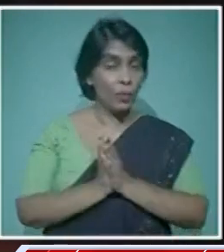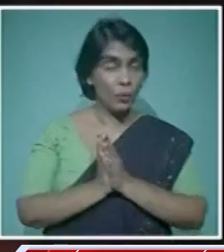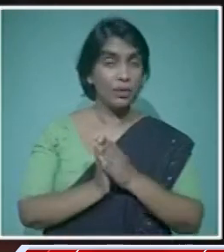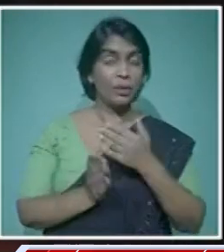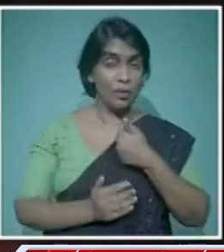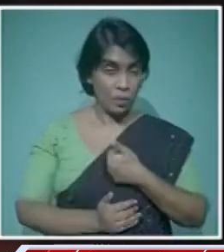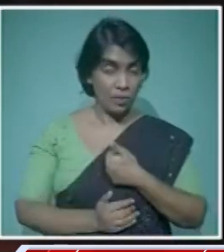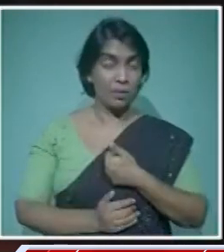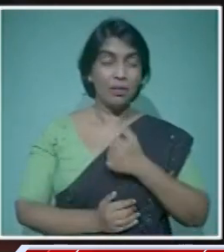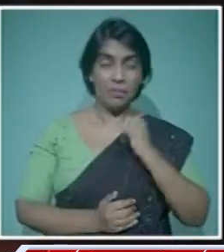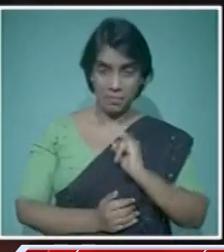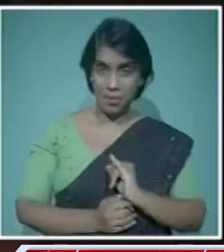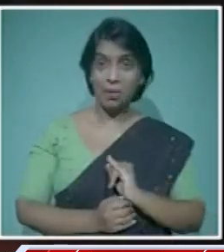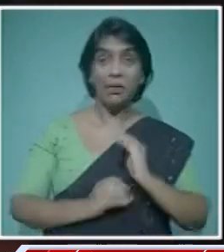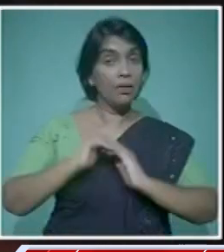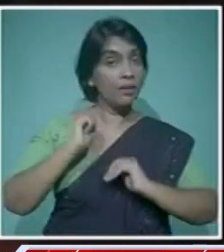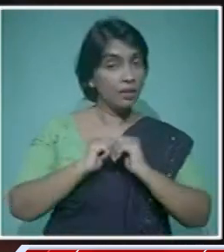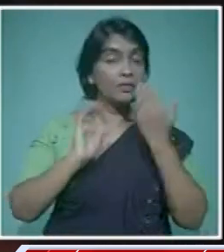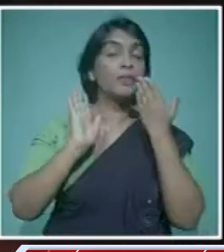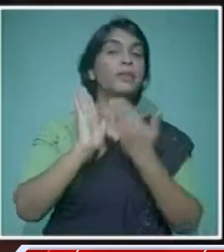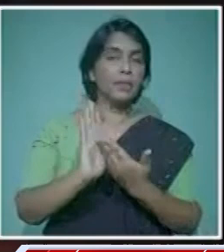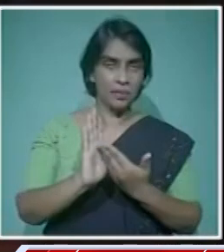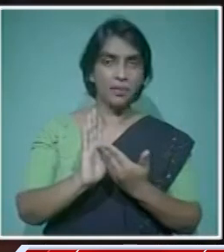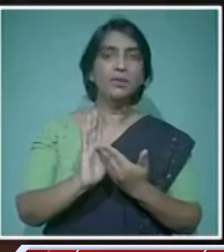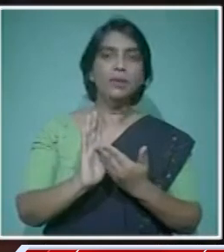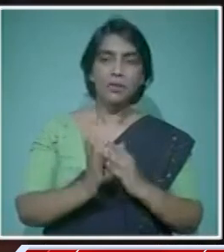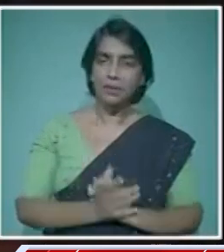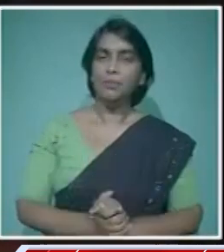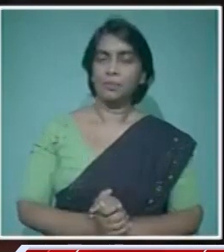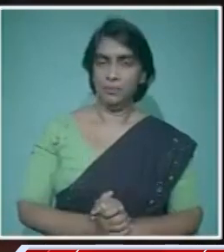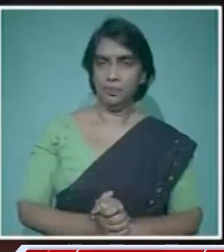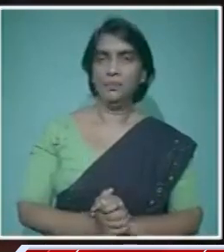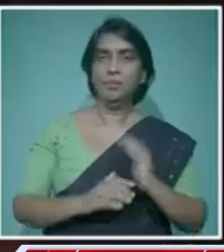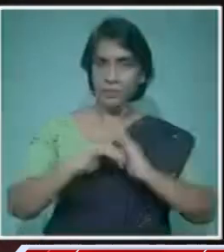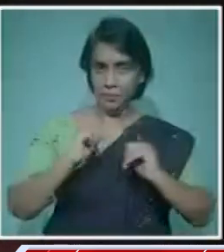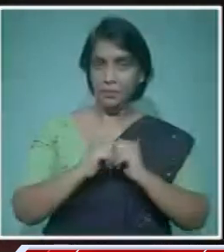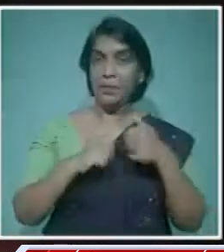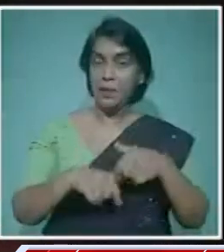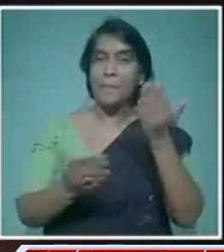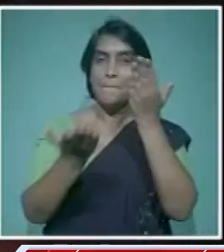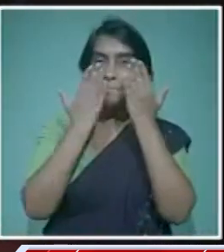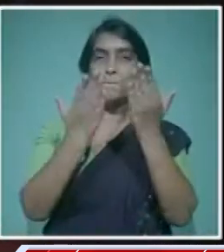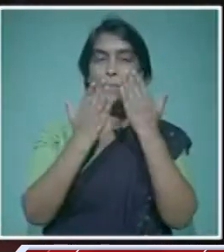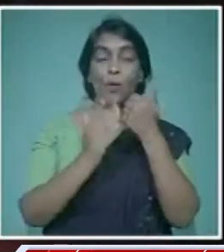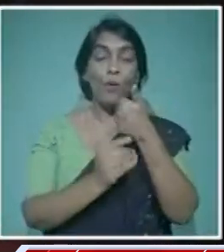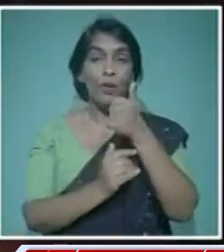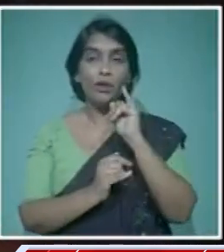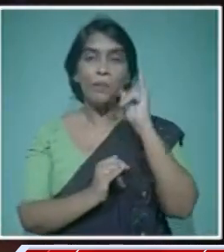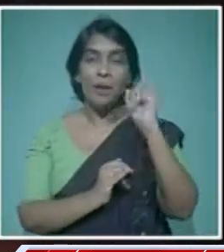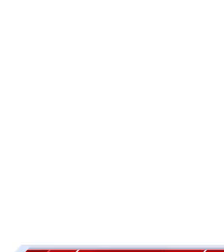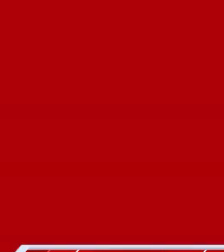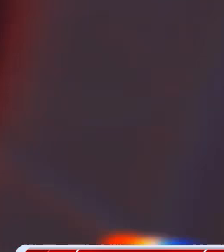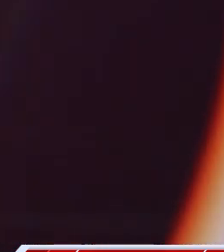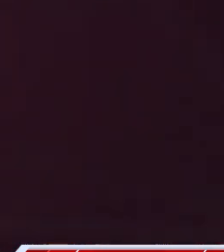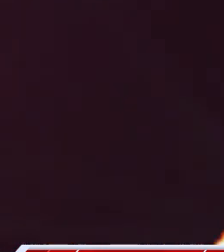වසලෙක්ද බ්‍රාහ්මණෙක්ද කියන එක ක්‍රියාවෙන් ඔප්පු වෙනවා. දැන් අපිට මේ ක්‍රියාවෙන් නම් ඒව ඔප්පු වෙවි යන්නේ කවුද බ්‍රාහ්මණයා කවුද වසලයා කියන